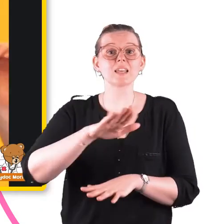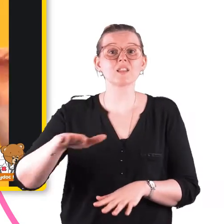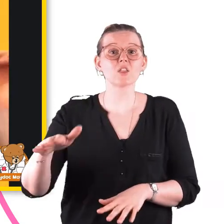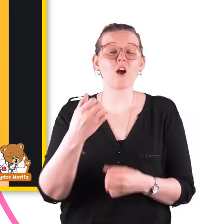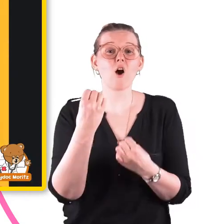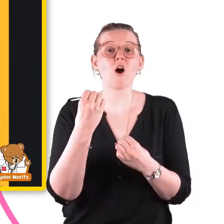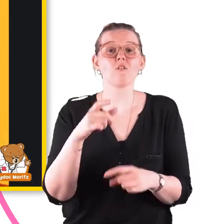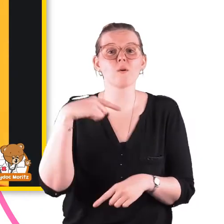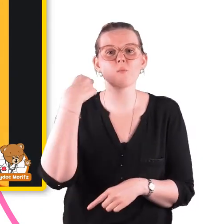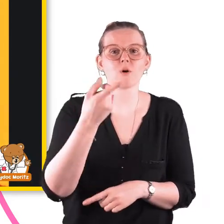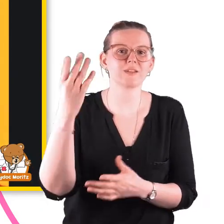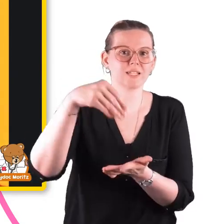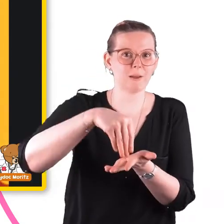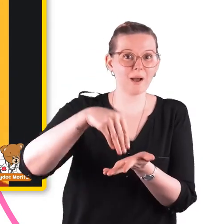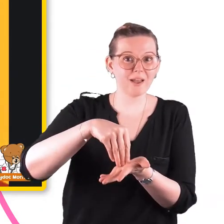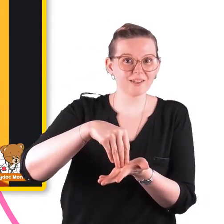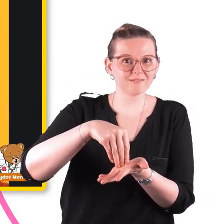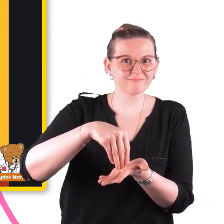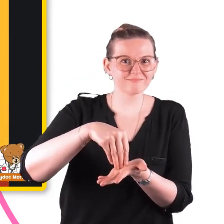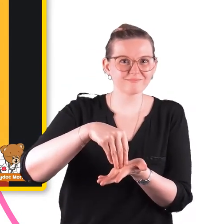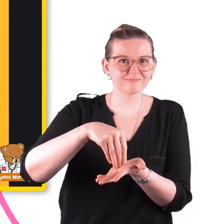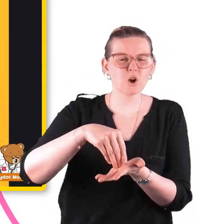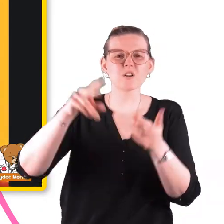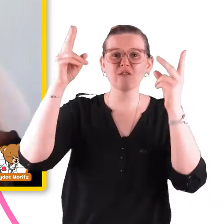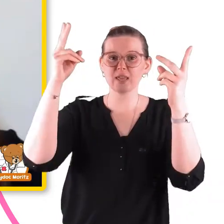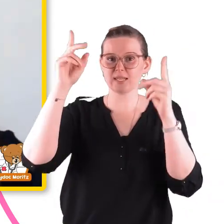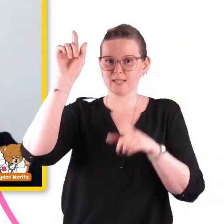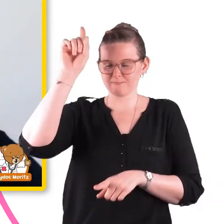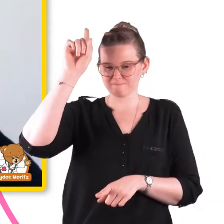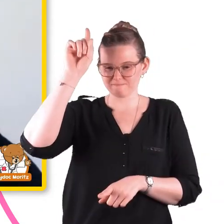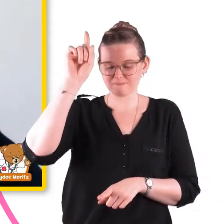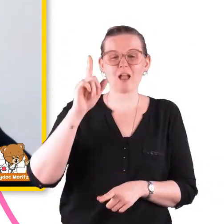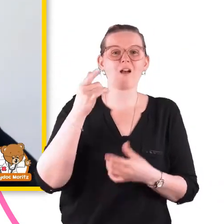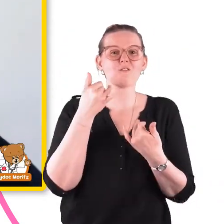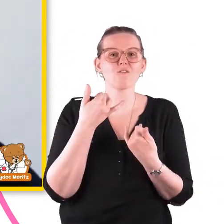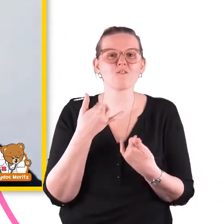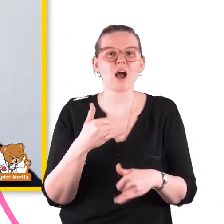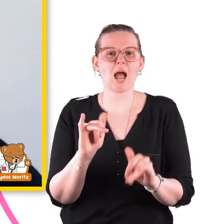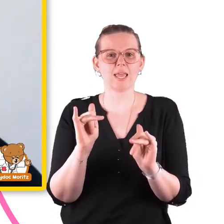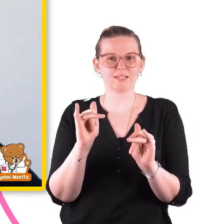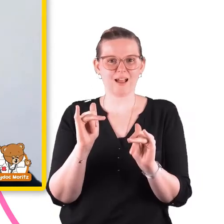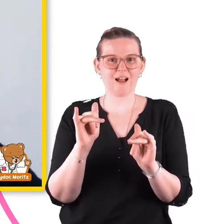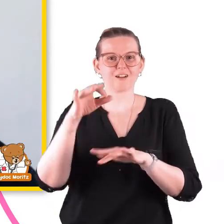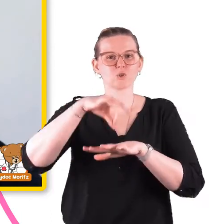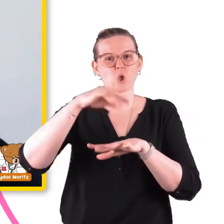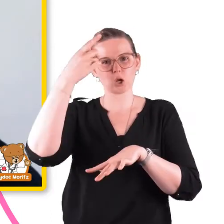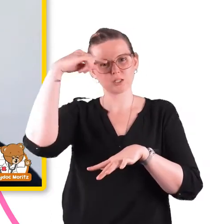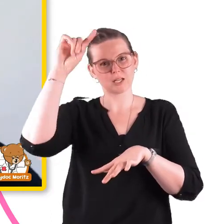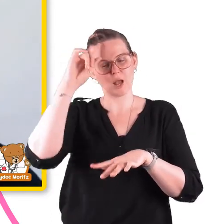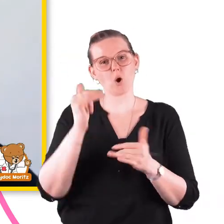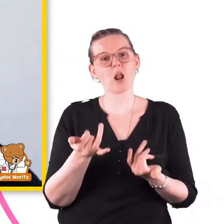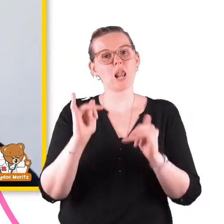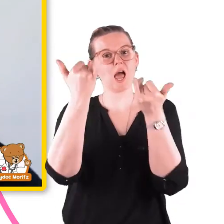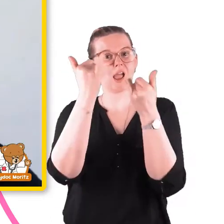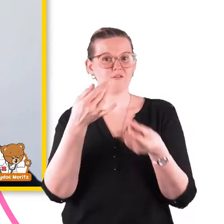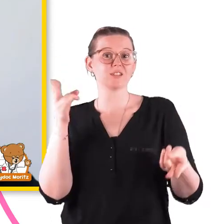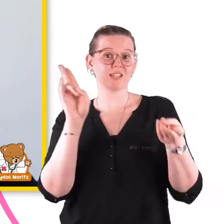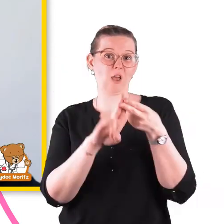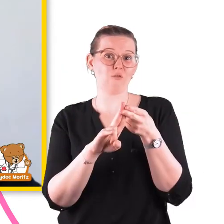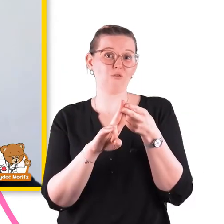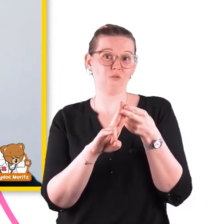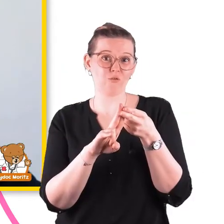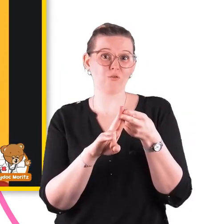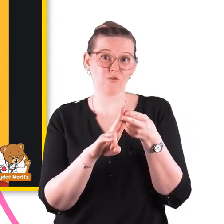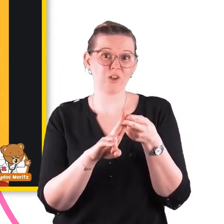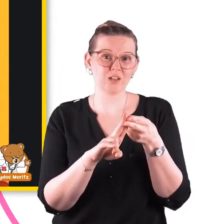ihr seid morgen wieder mit bei uns dabei. Und ganz wichtig, am Freitag könnt ihr Dr. Teddy auch live